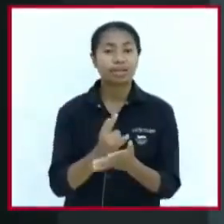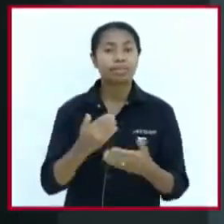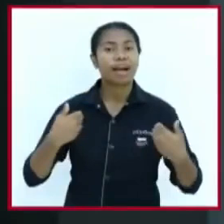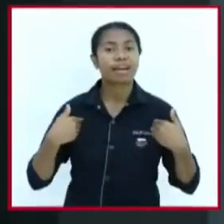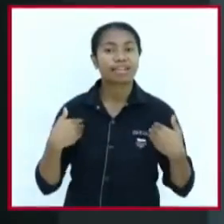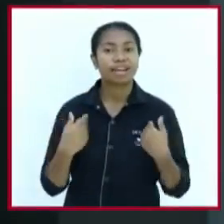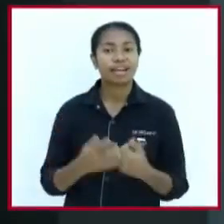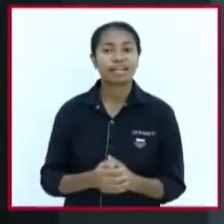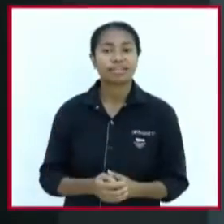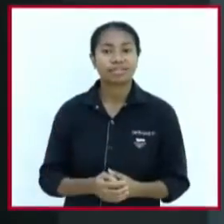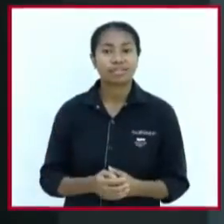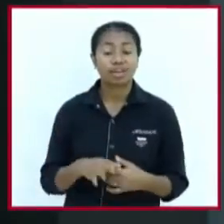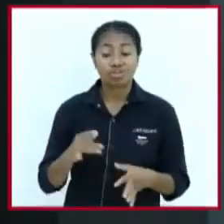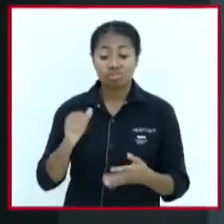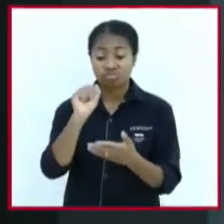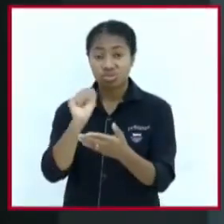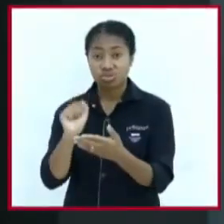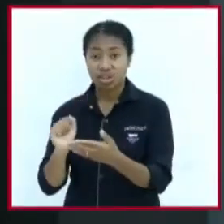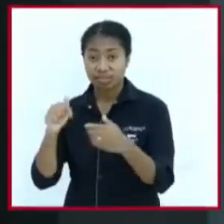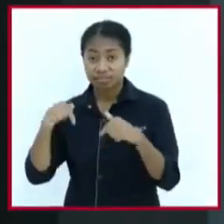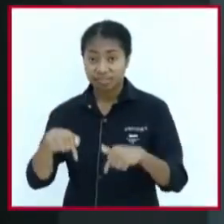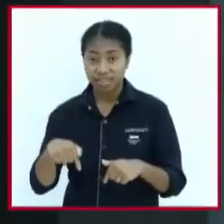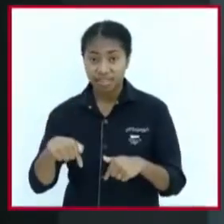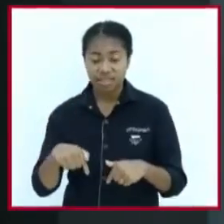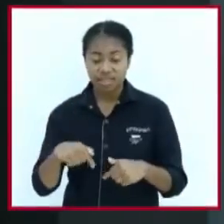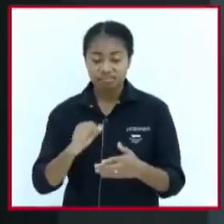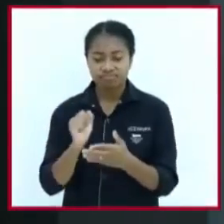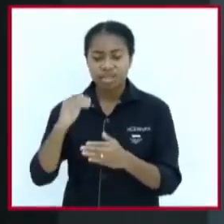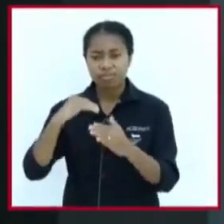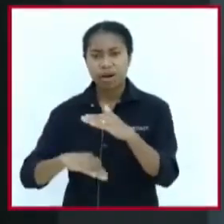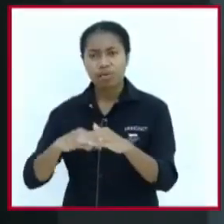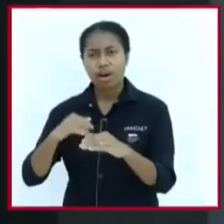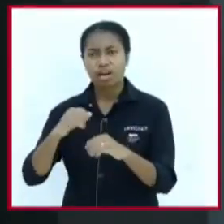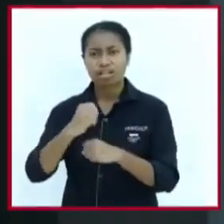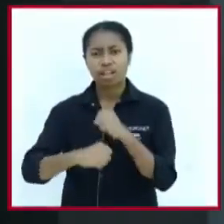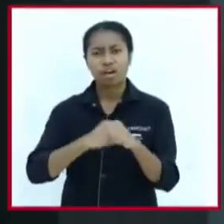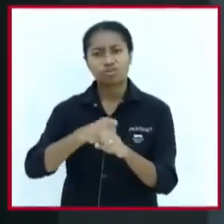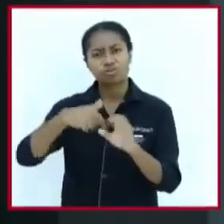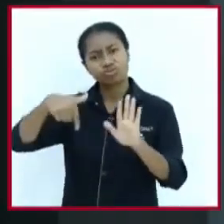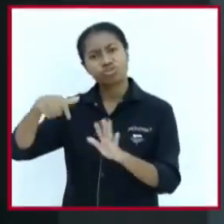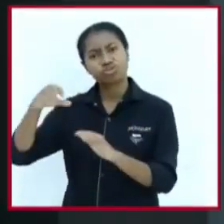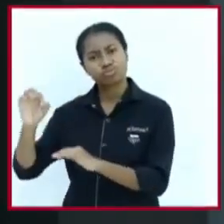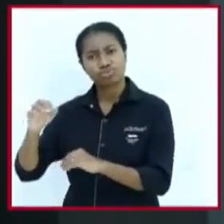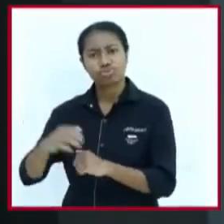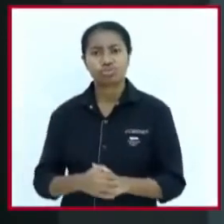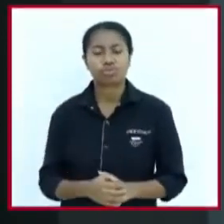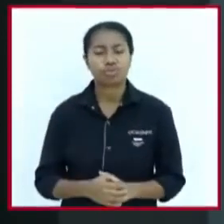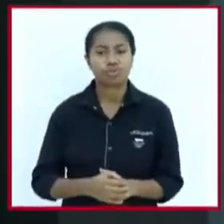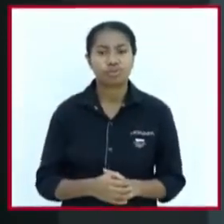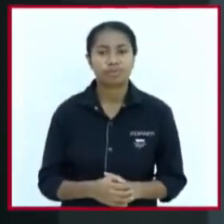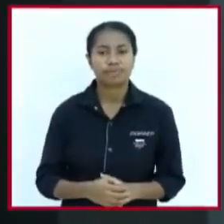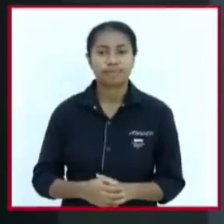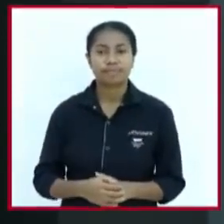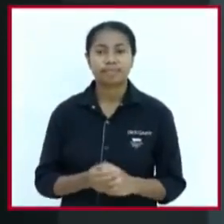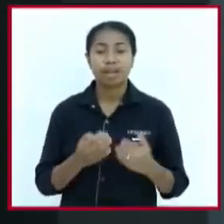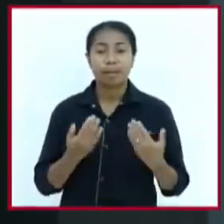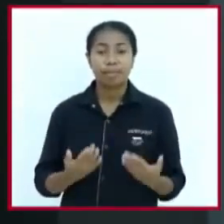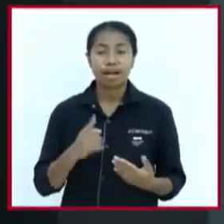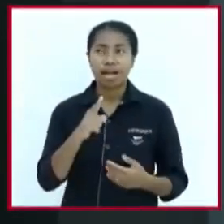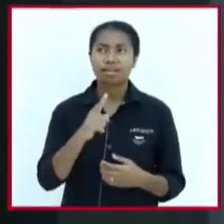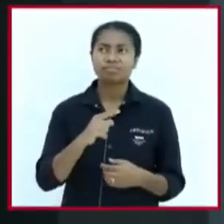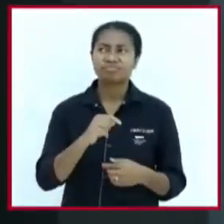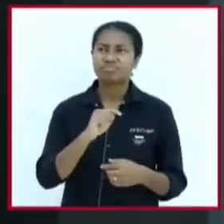pasti ditulis di bawah tahun 70-an Hai Nah maka di antara